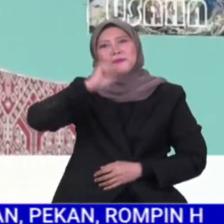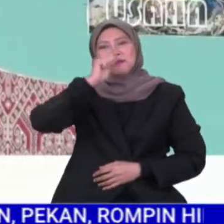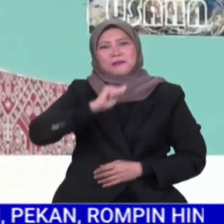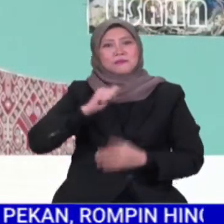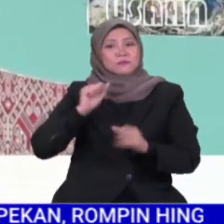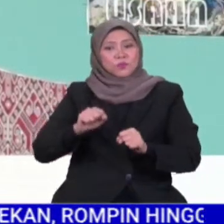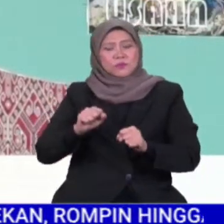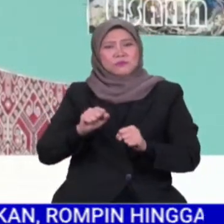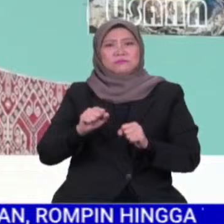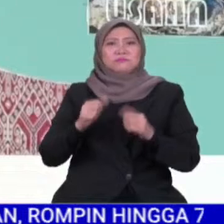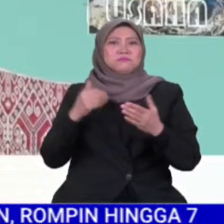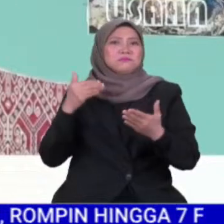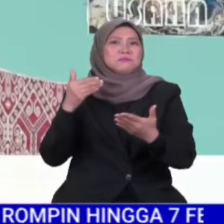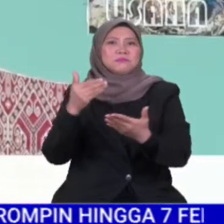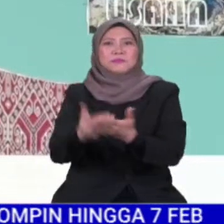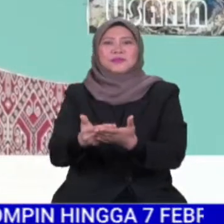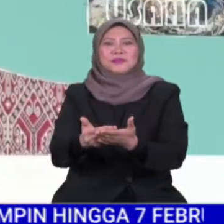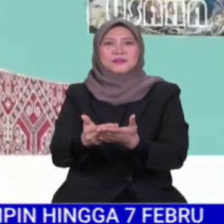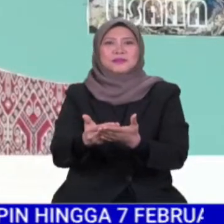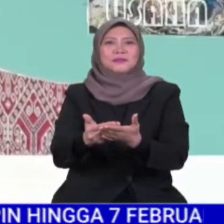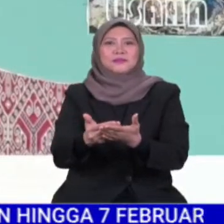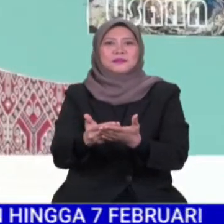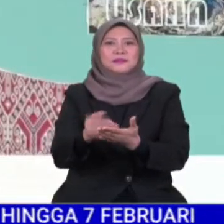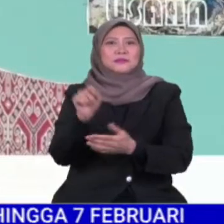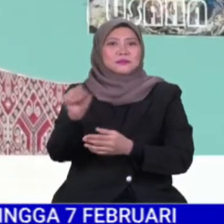hingga dapat sampai berada di